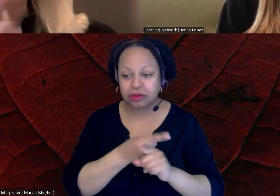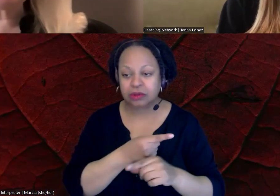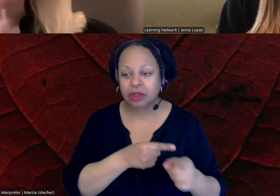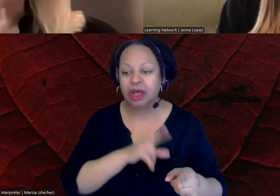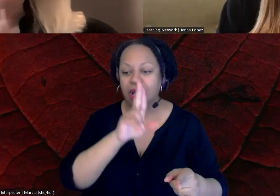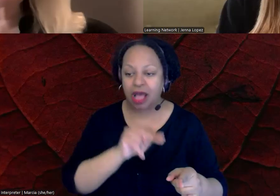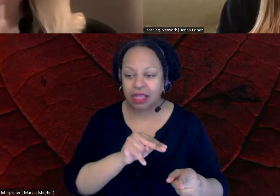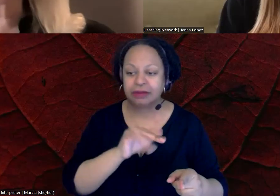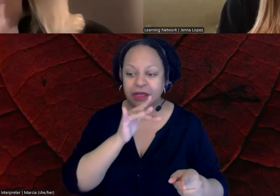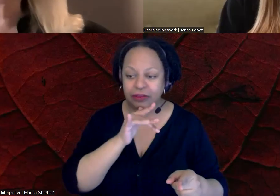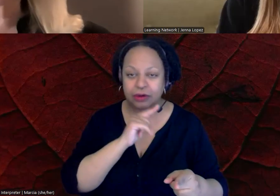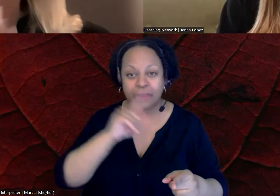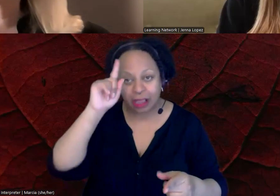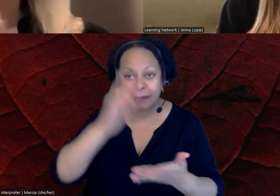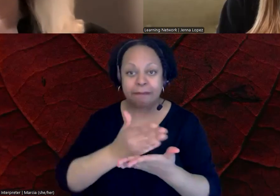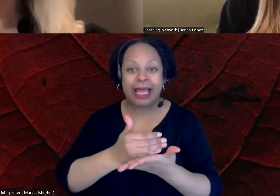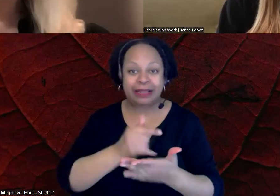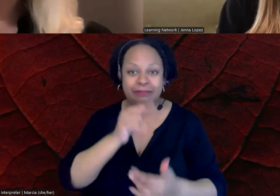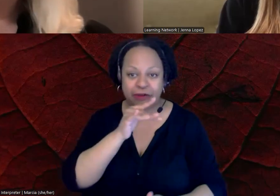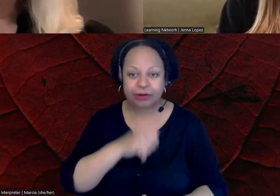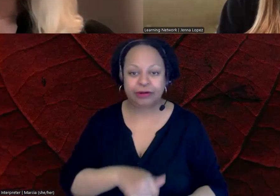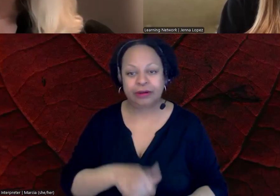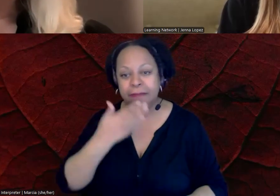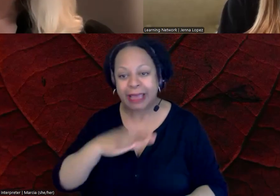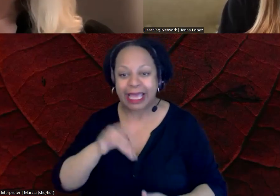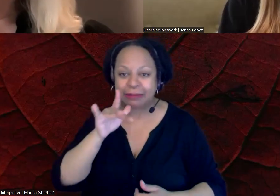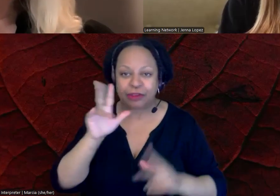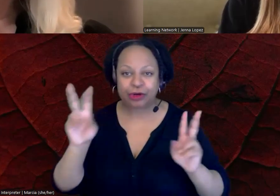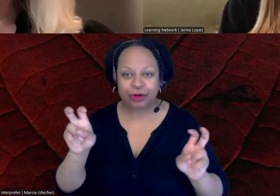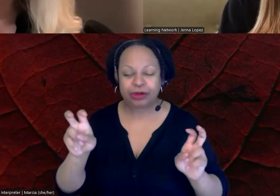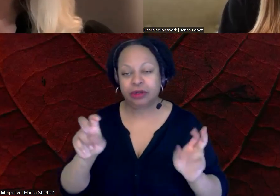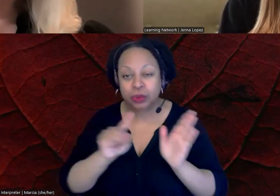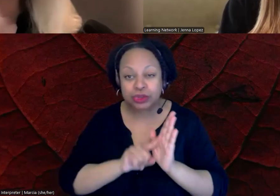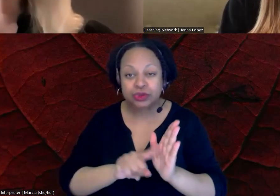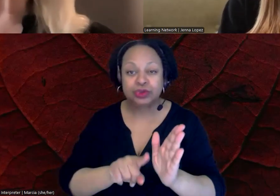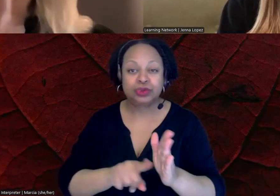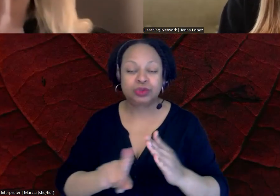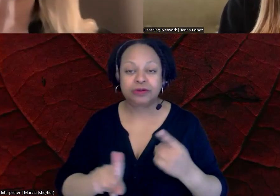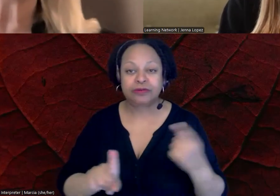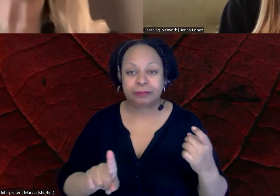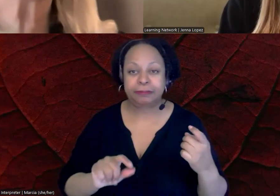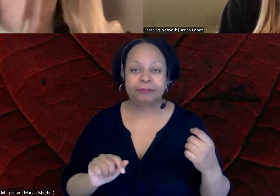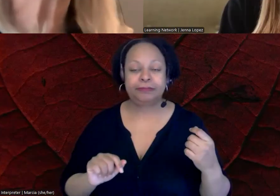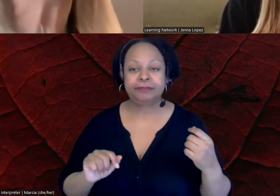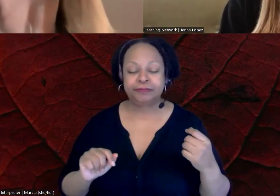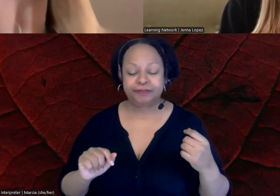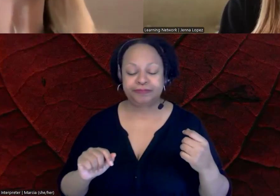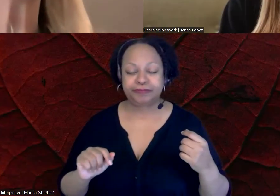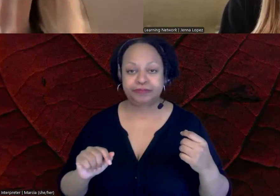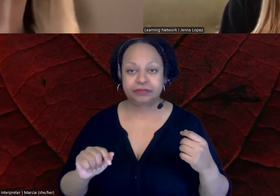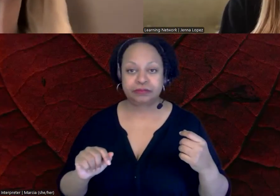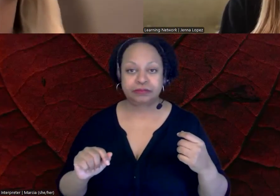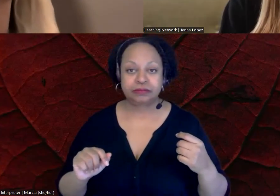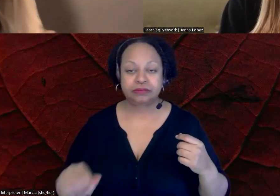c'est-à-dire défaire le maternage et les mauvaises mères, tout ce thème d'être mauvaise mère provient de la